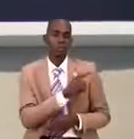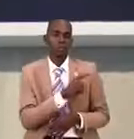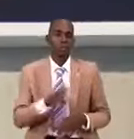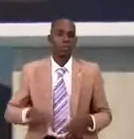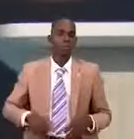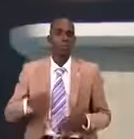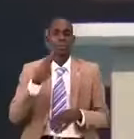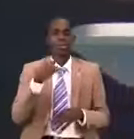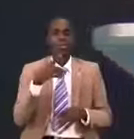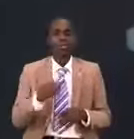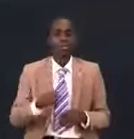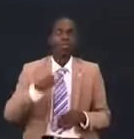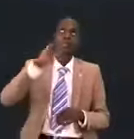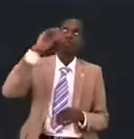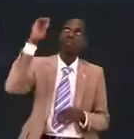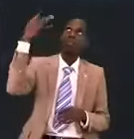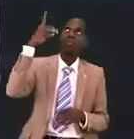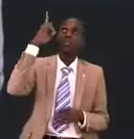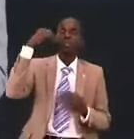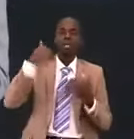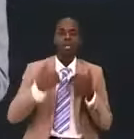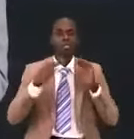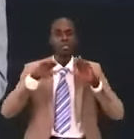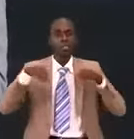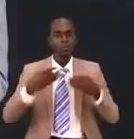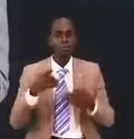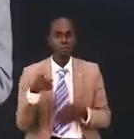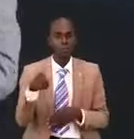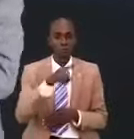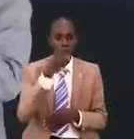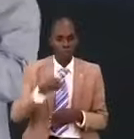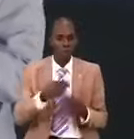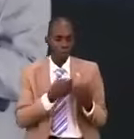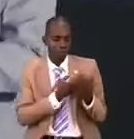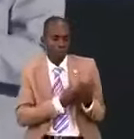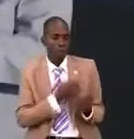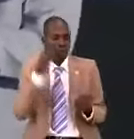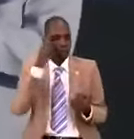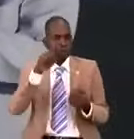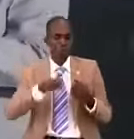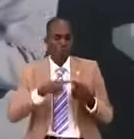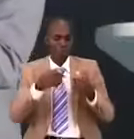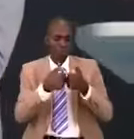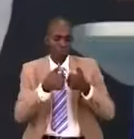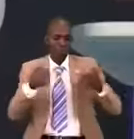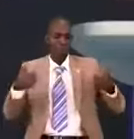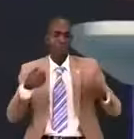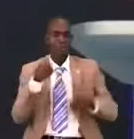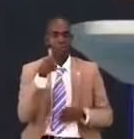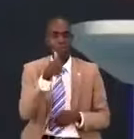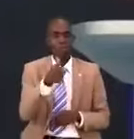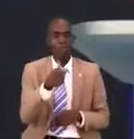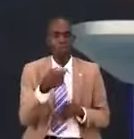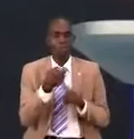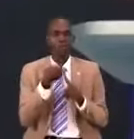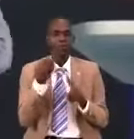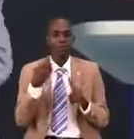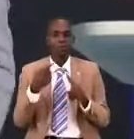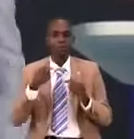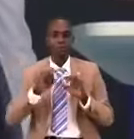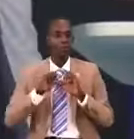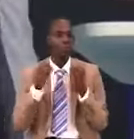te séparer de la société la société des pêcheurs pour que puisse te